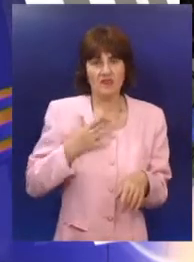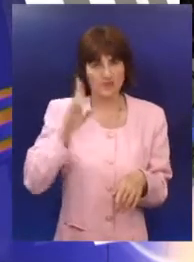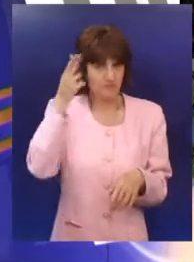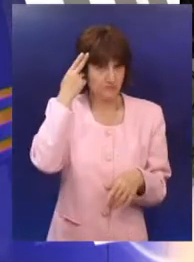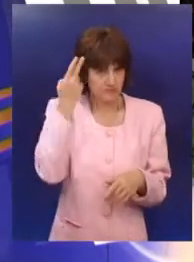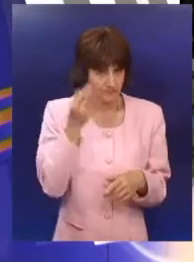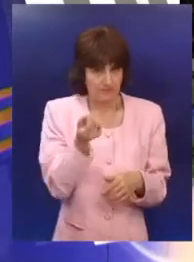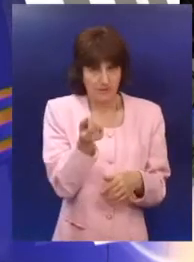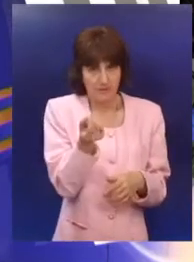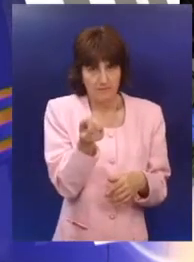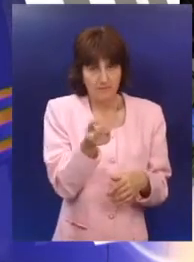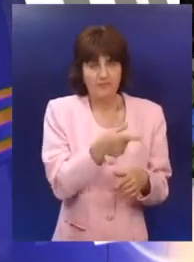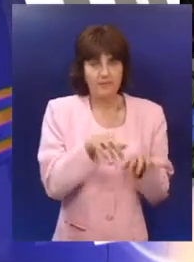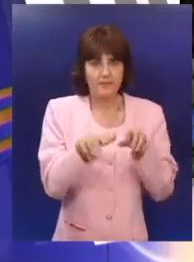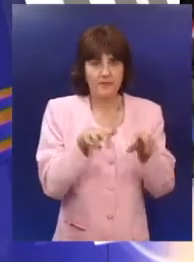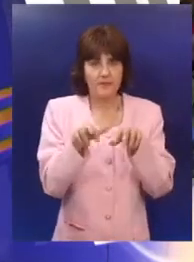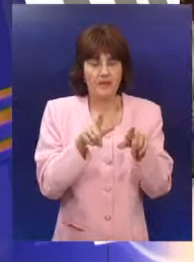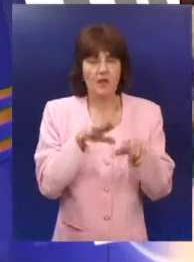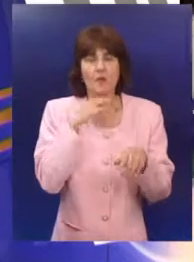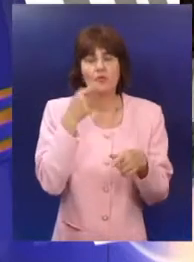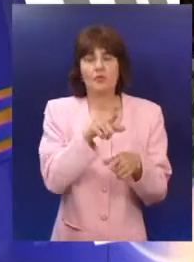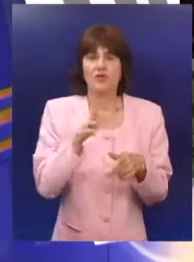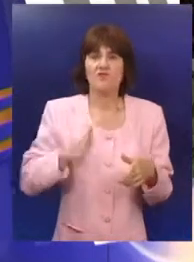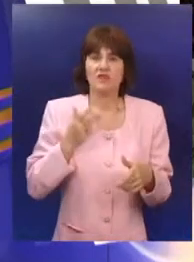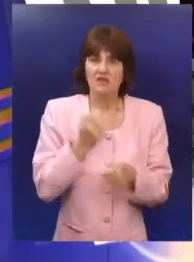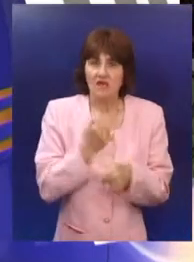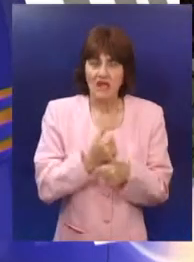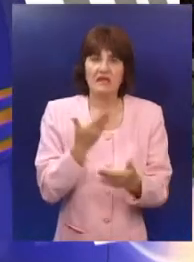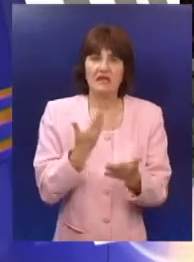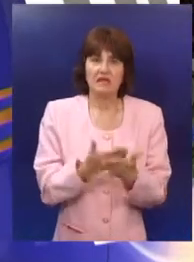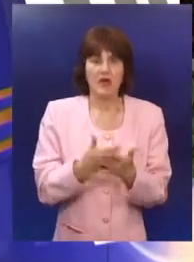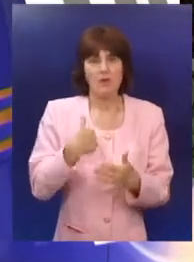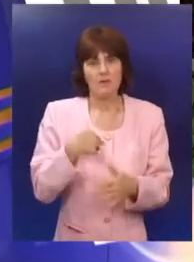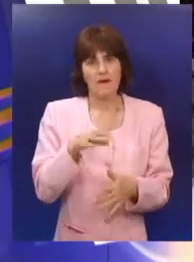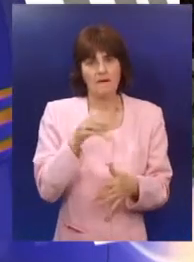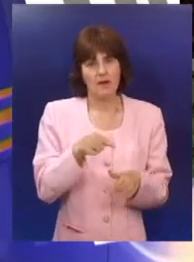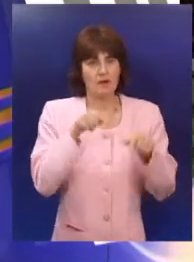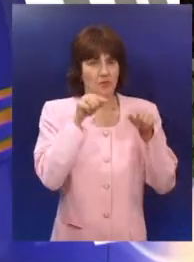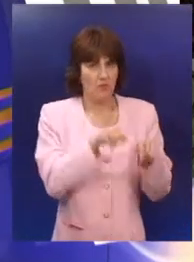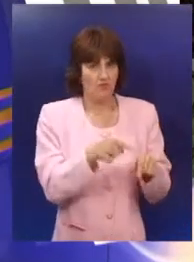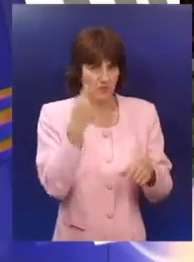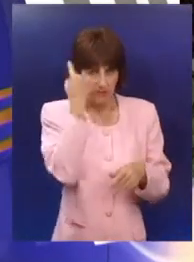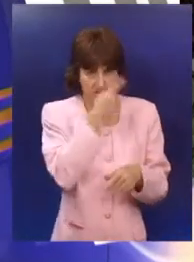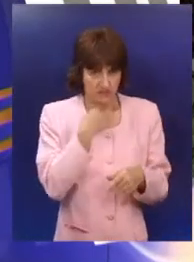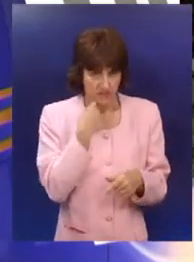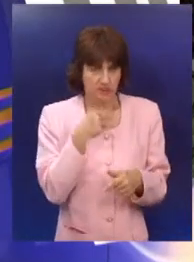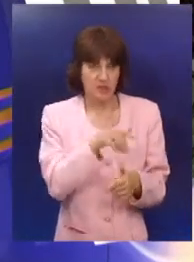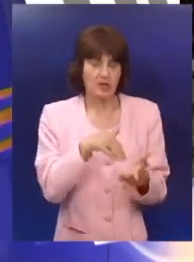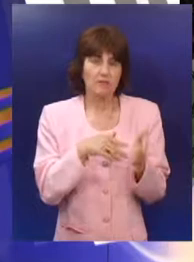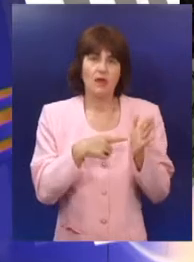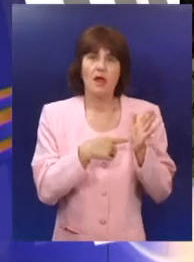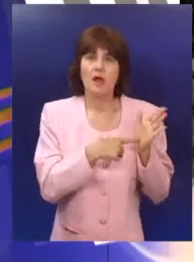radna životinja, životinja koja jako mnogo reciklira i iz tog razloga smo se odlučili za ovakav oblik. Ovo treba